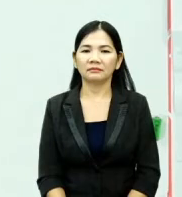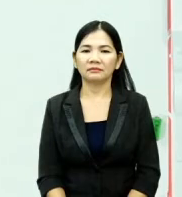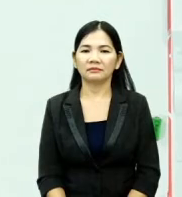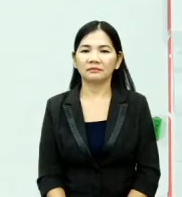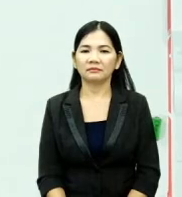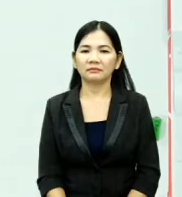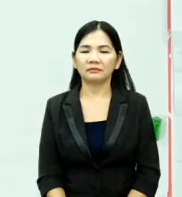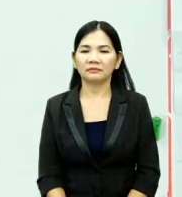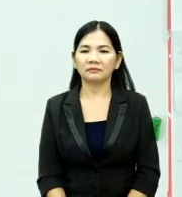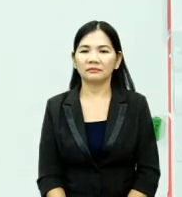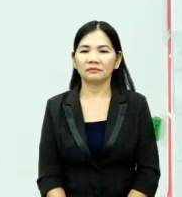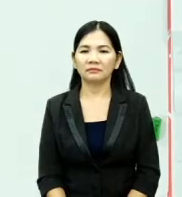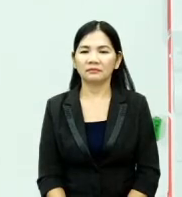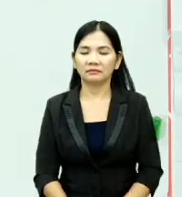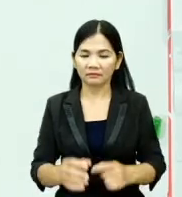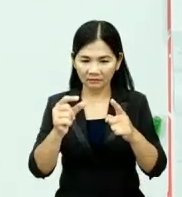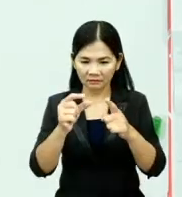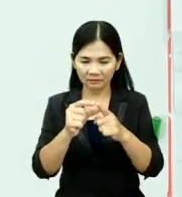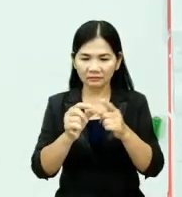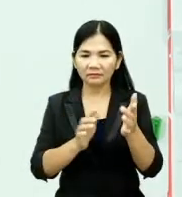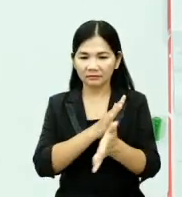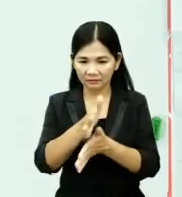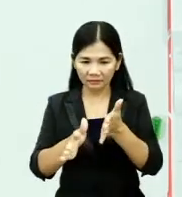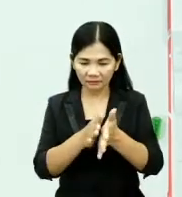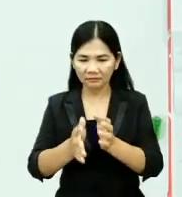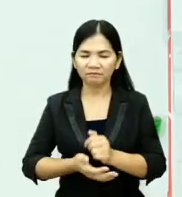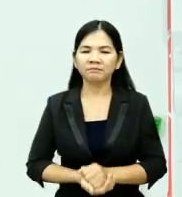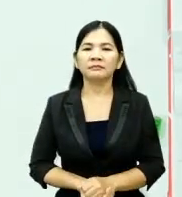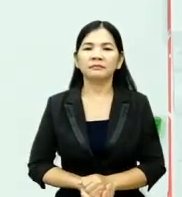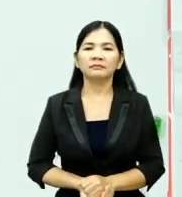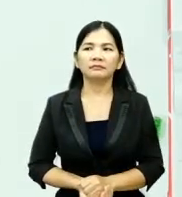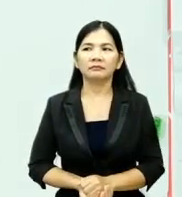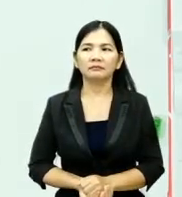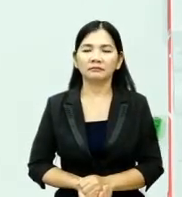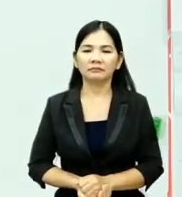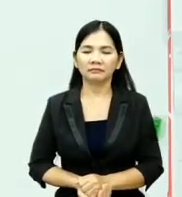chả đây nè cứ miên pịa thá